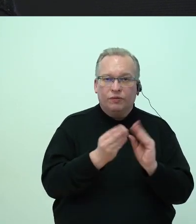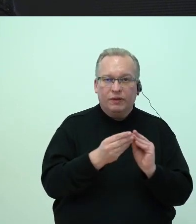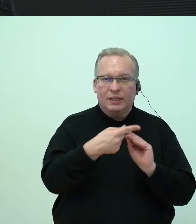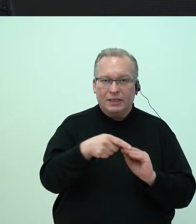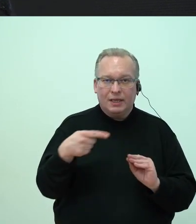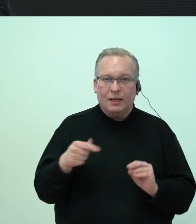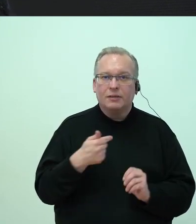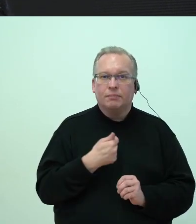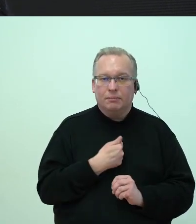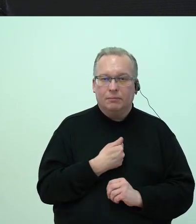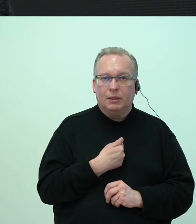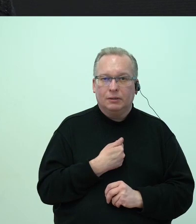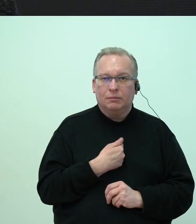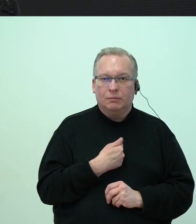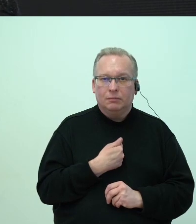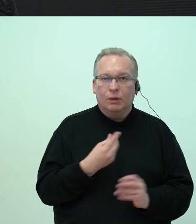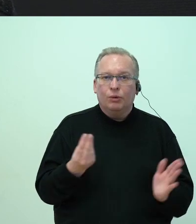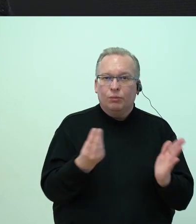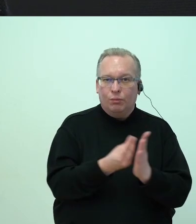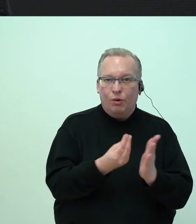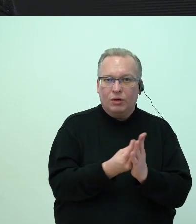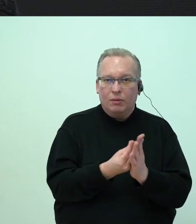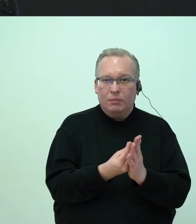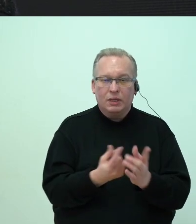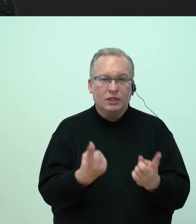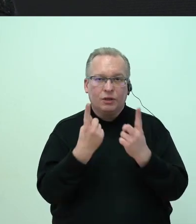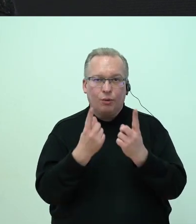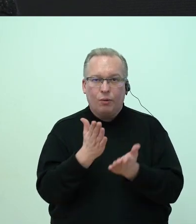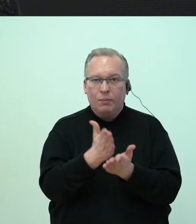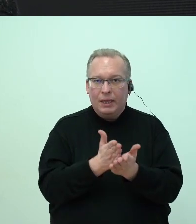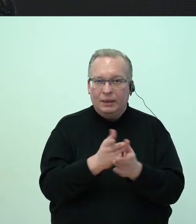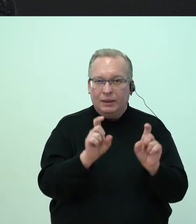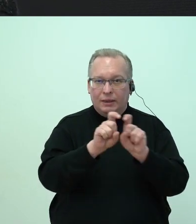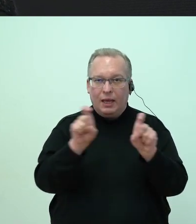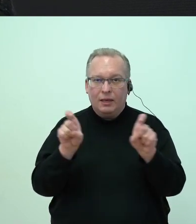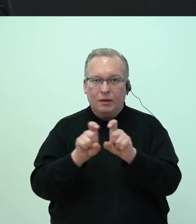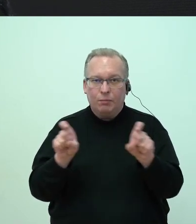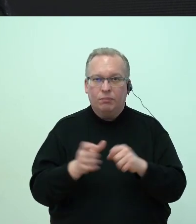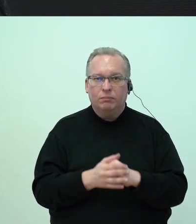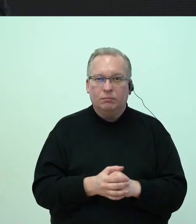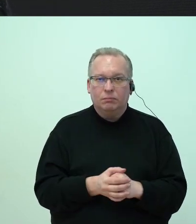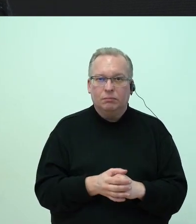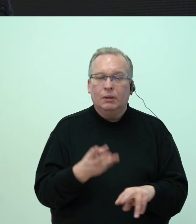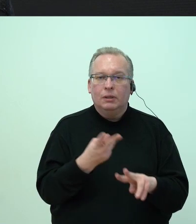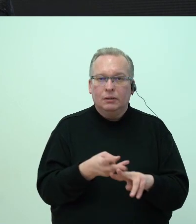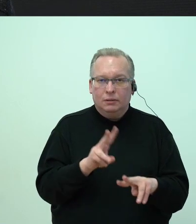kitas mes mokame saugumo tarnyboms. Tad